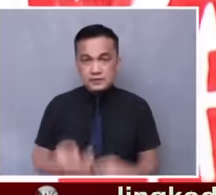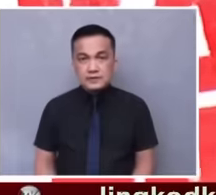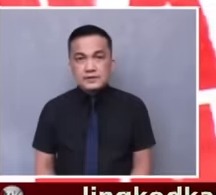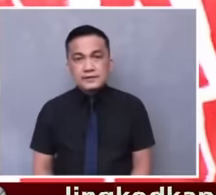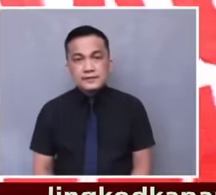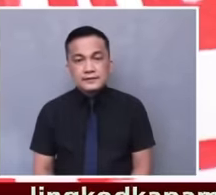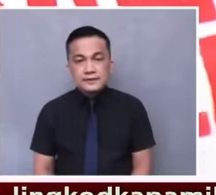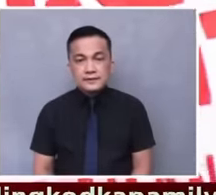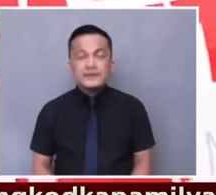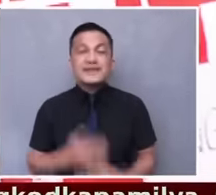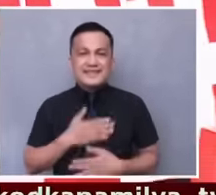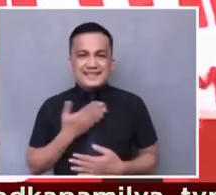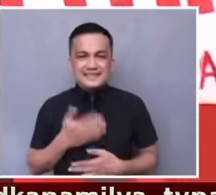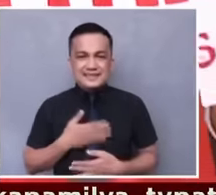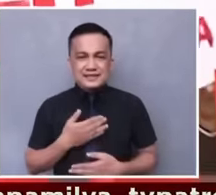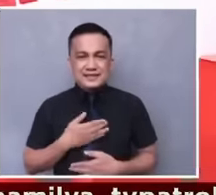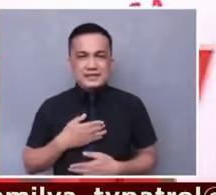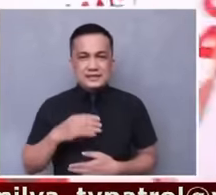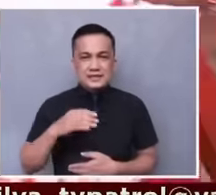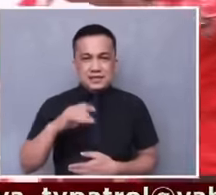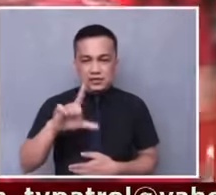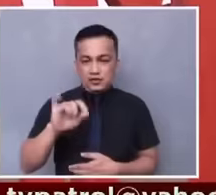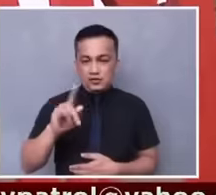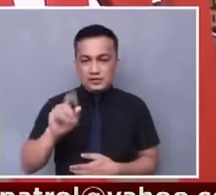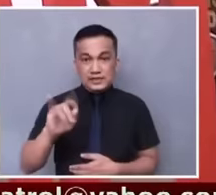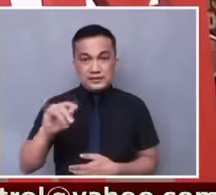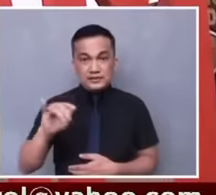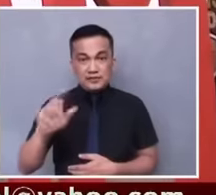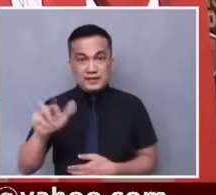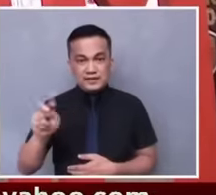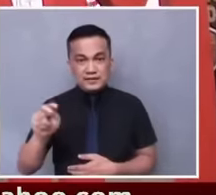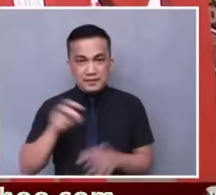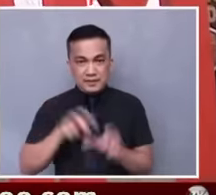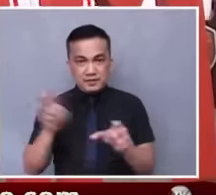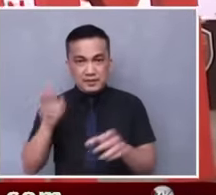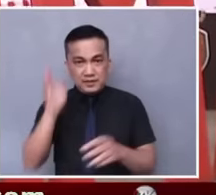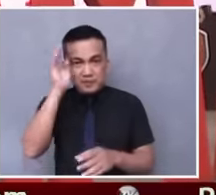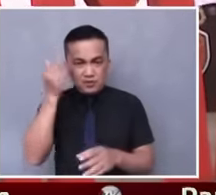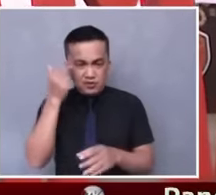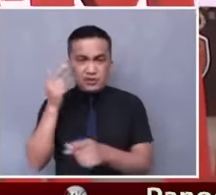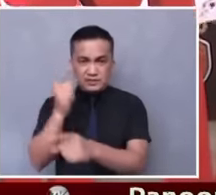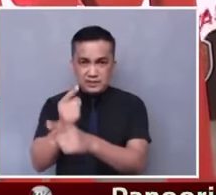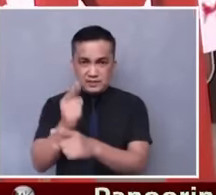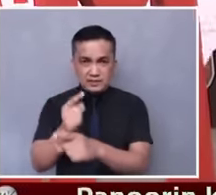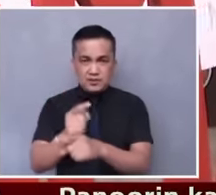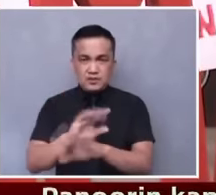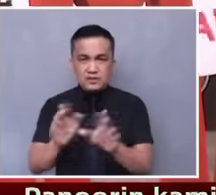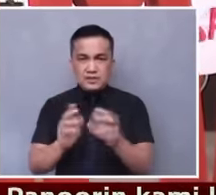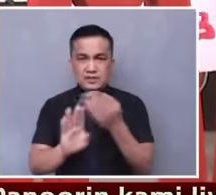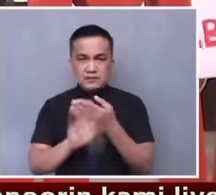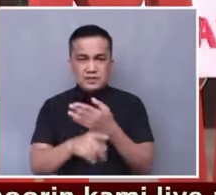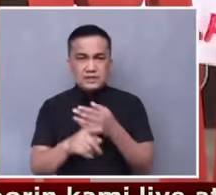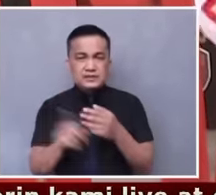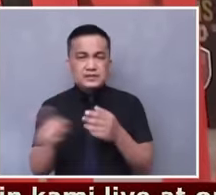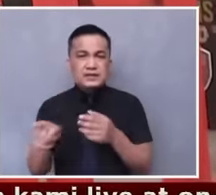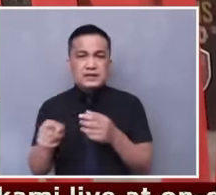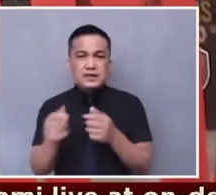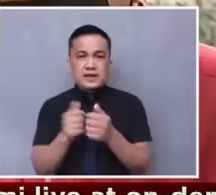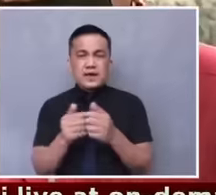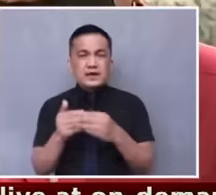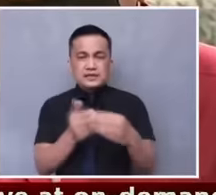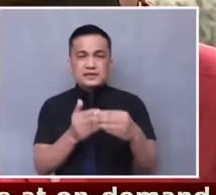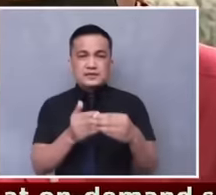Ikinatuwa naman ni Calio de Guzman ang pag-atras ni Go. Tama lamang umano na huwag nang ibalik ang panunungkulan ni Duterte sa